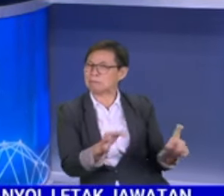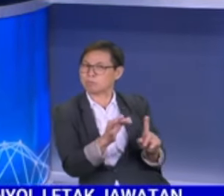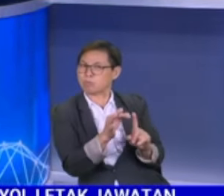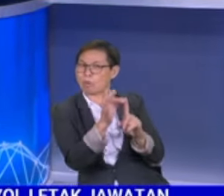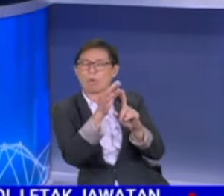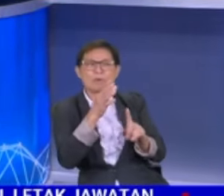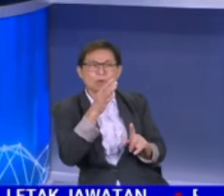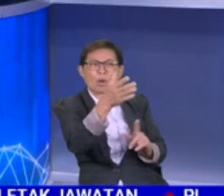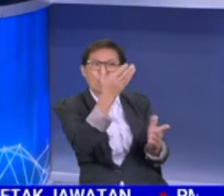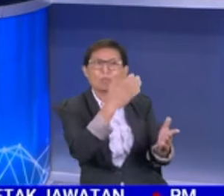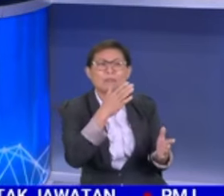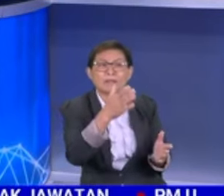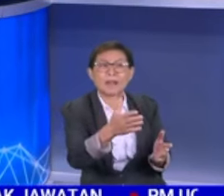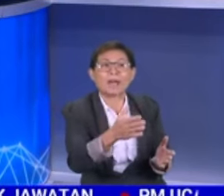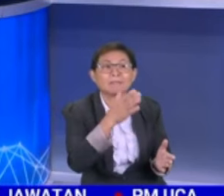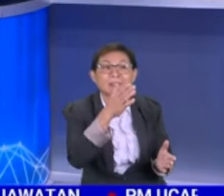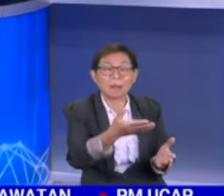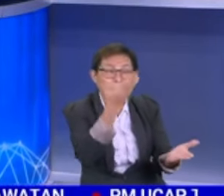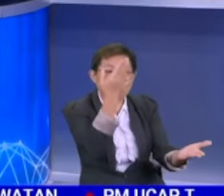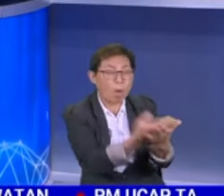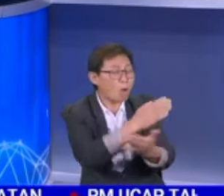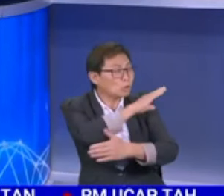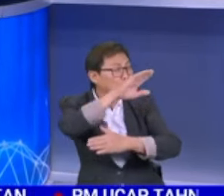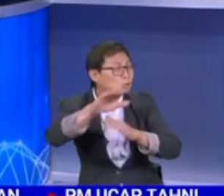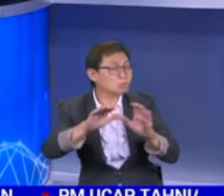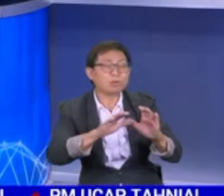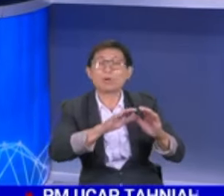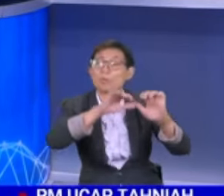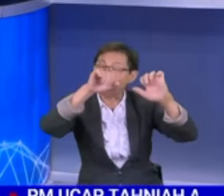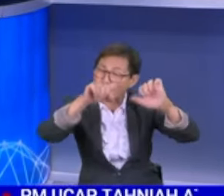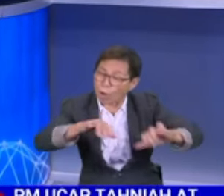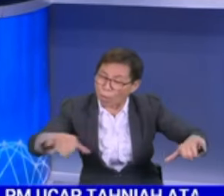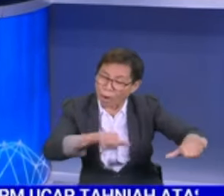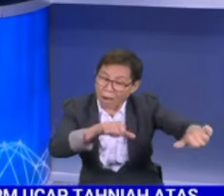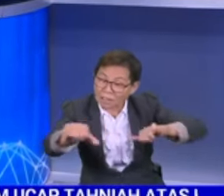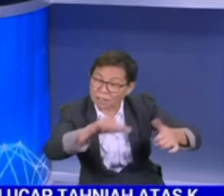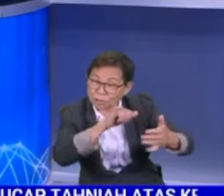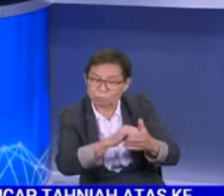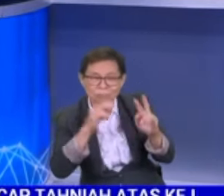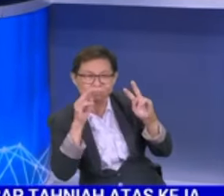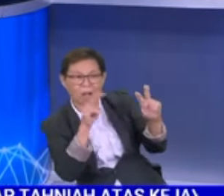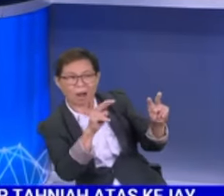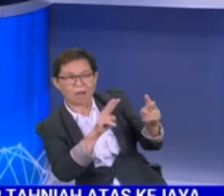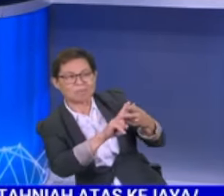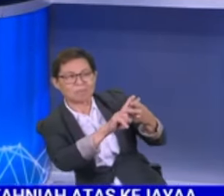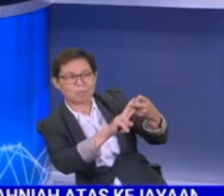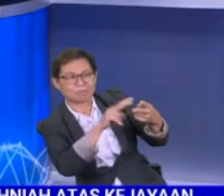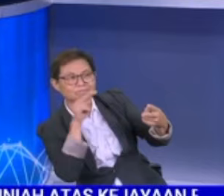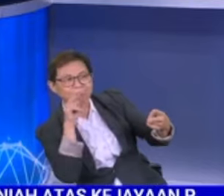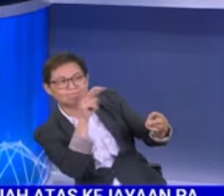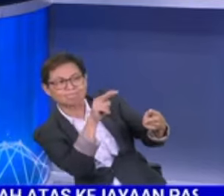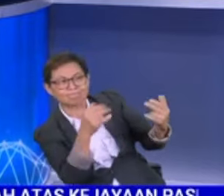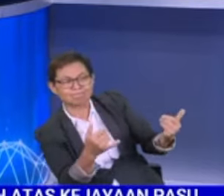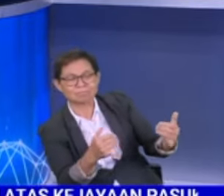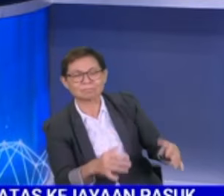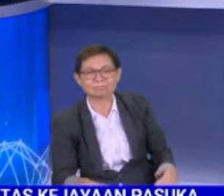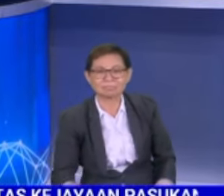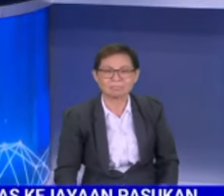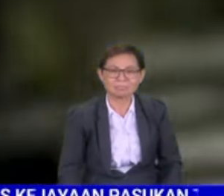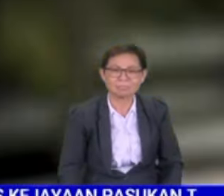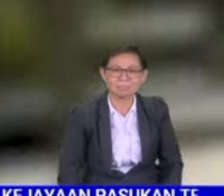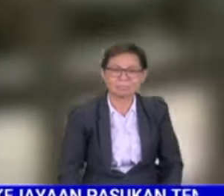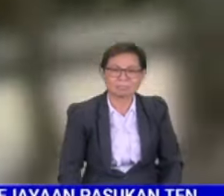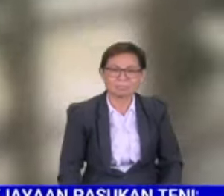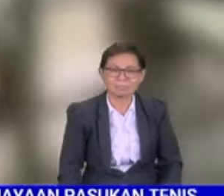telah membuktikan semua golongan boleh melakukan aktiviti itu. Kita saksikan paparan segmen hashtag.